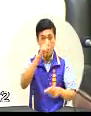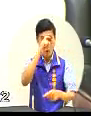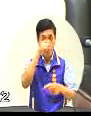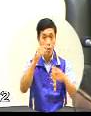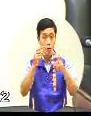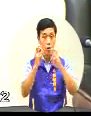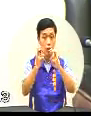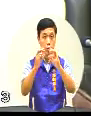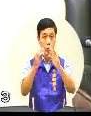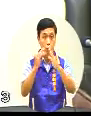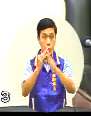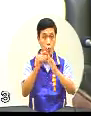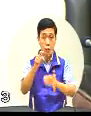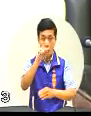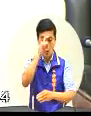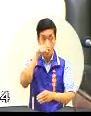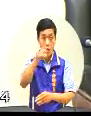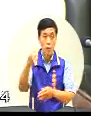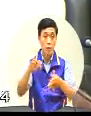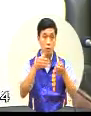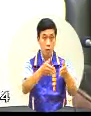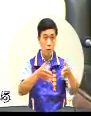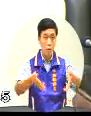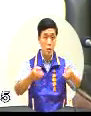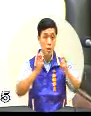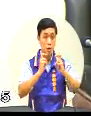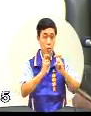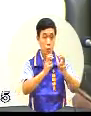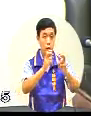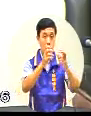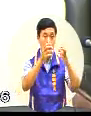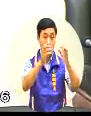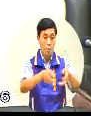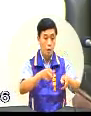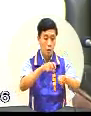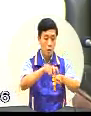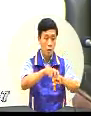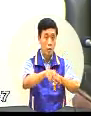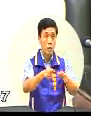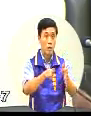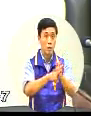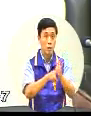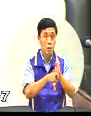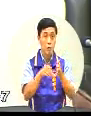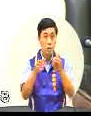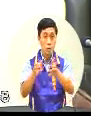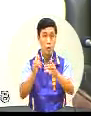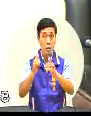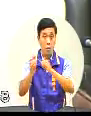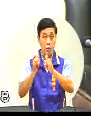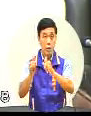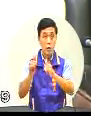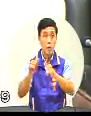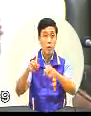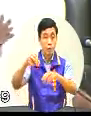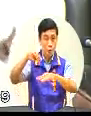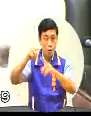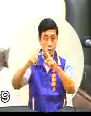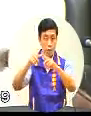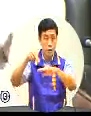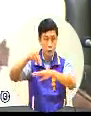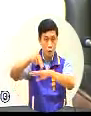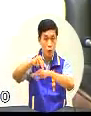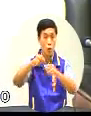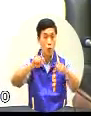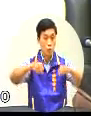希望他们在设置这个轻轨的轨道的时候，一定要考虑到用路人、汽机车的行车的它的